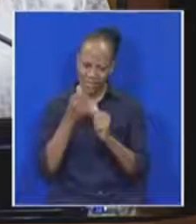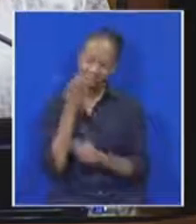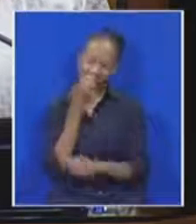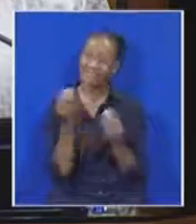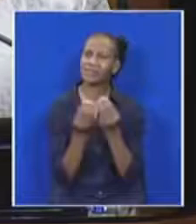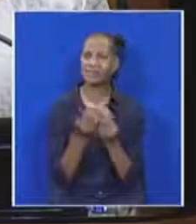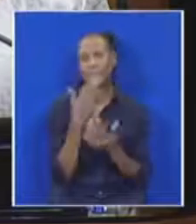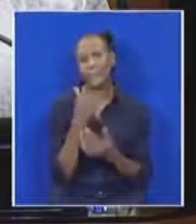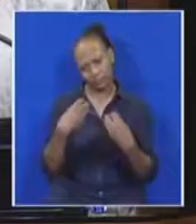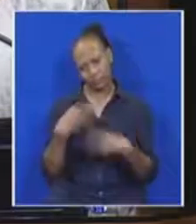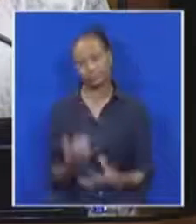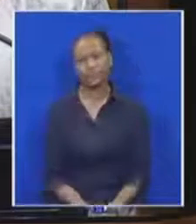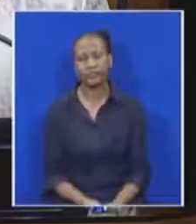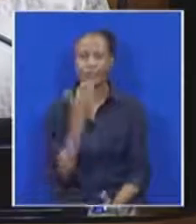ke